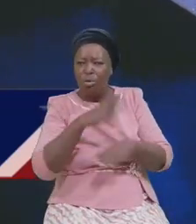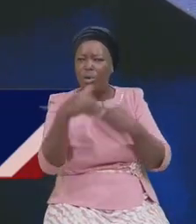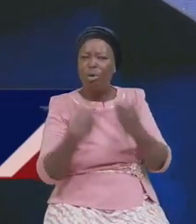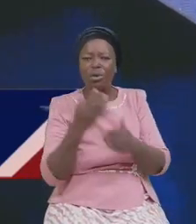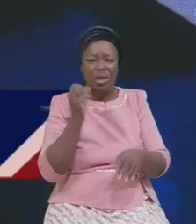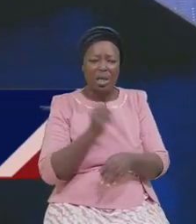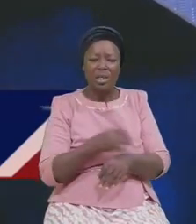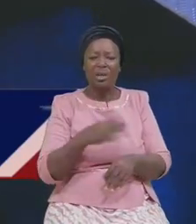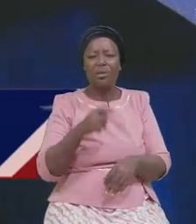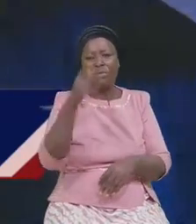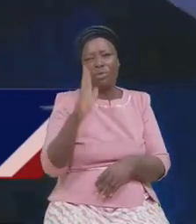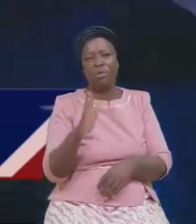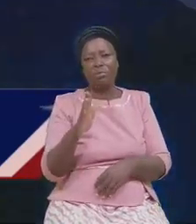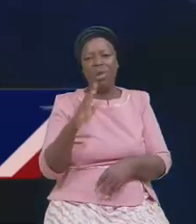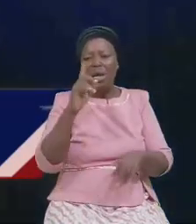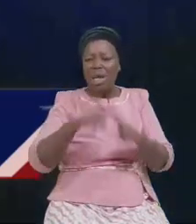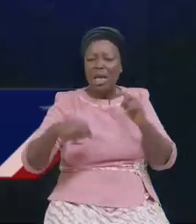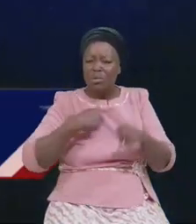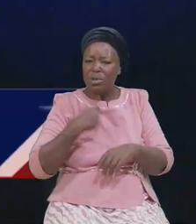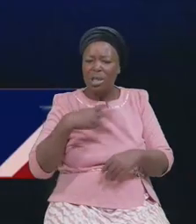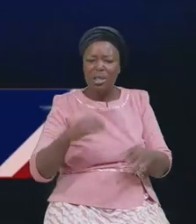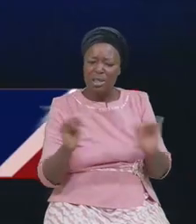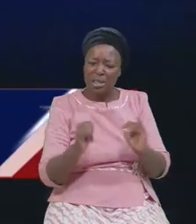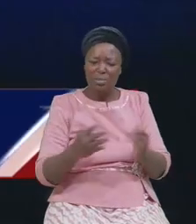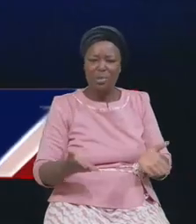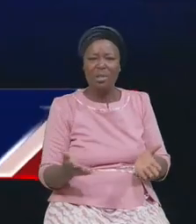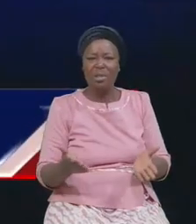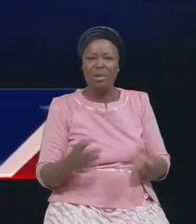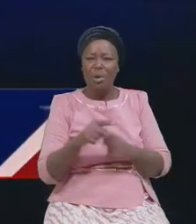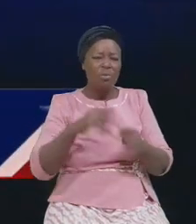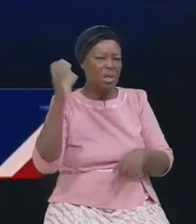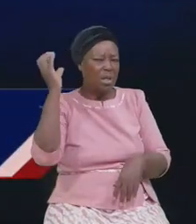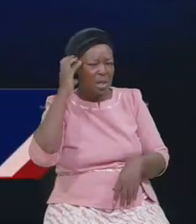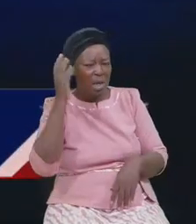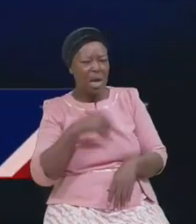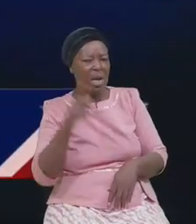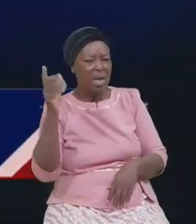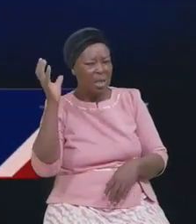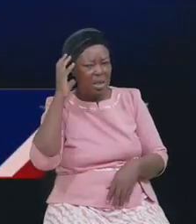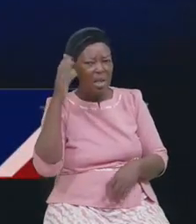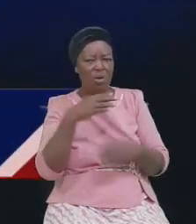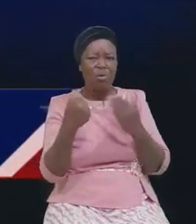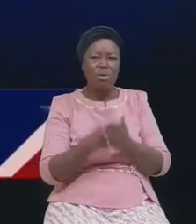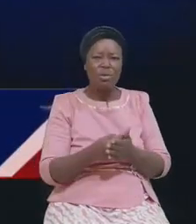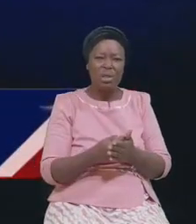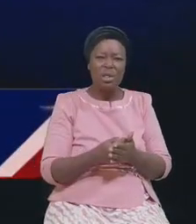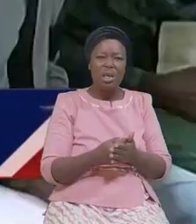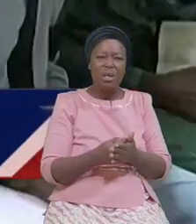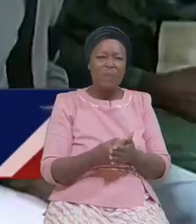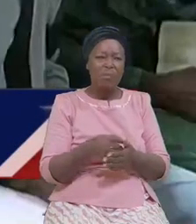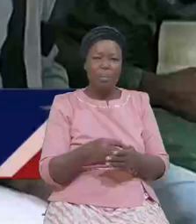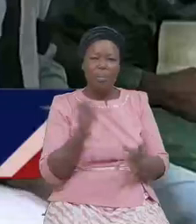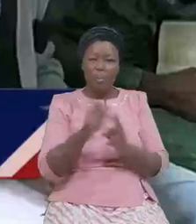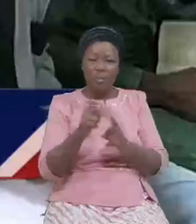ici? Lorsque nous écoutons les messages que nous avons enregistrés et nous écoutons ce que